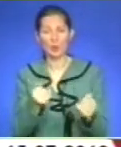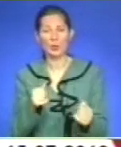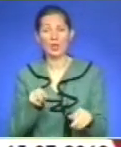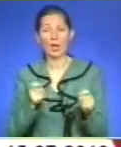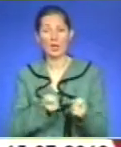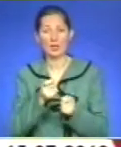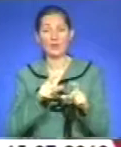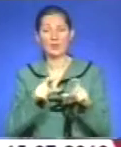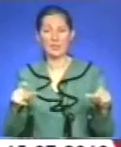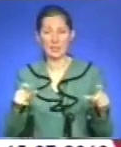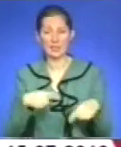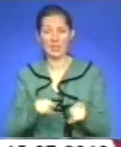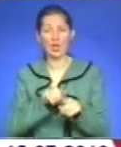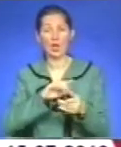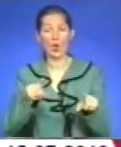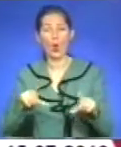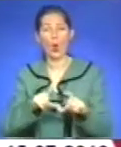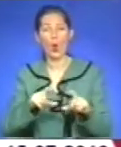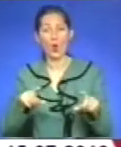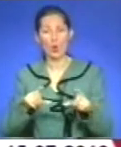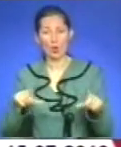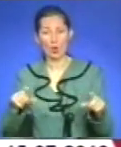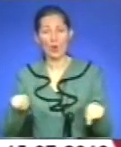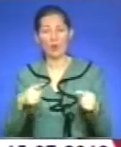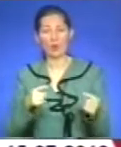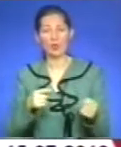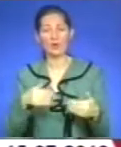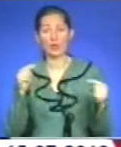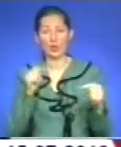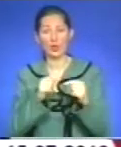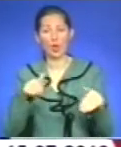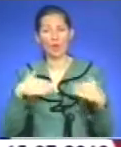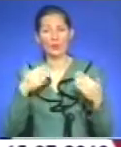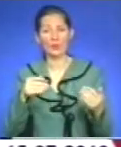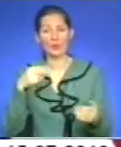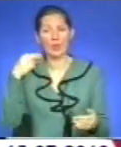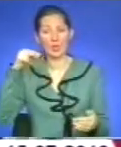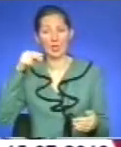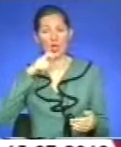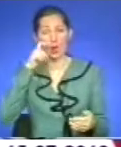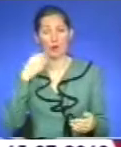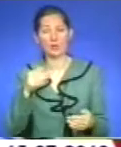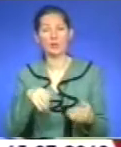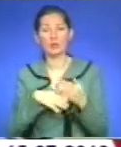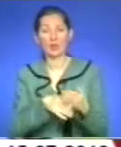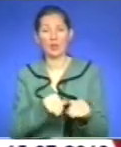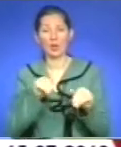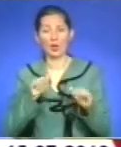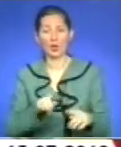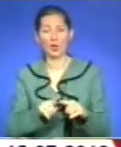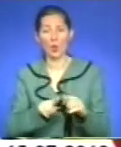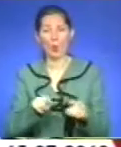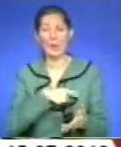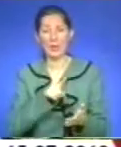установи утворюють відповідно до ініціатив президента України. Вони сприятимуть оперативному вирішенню питань, з якими до влади